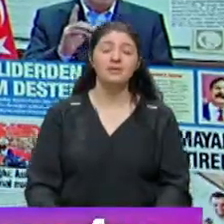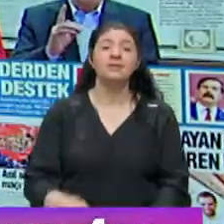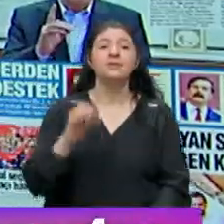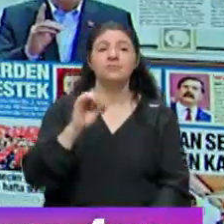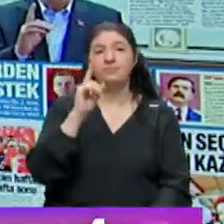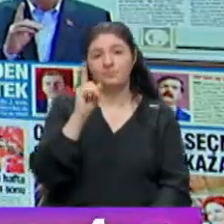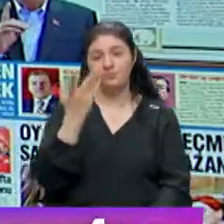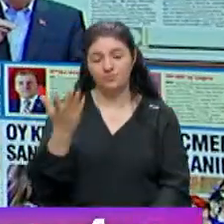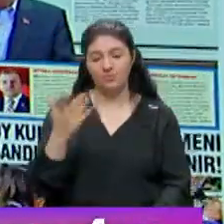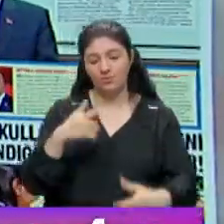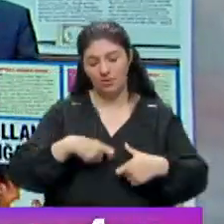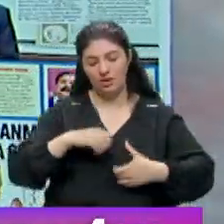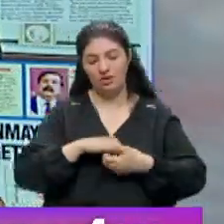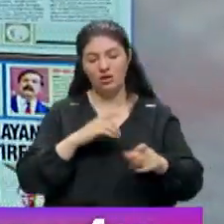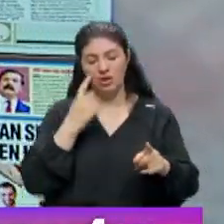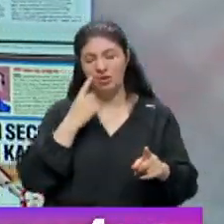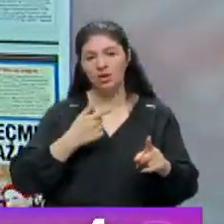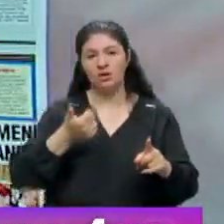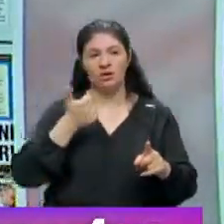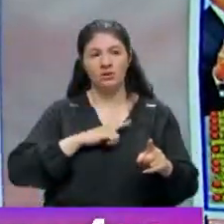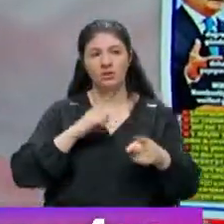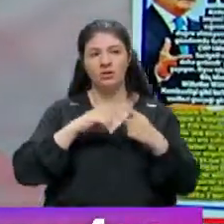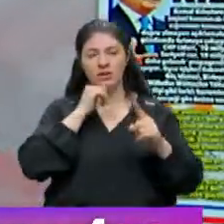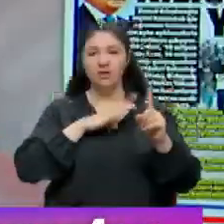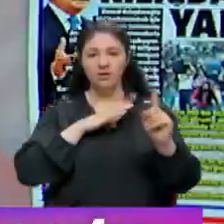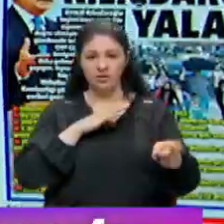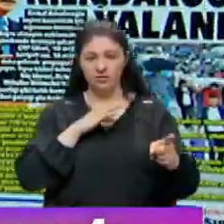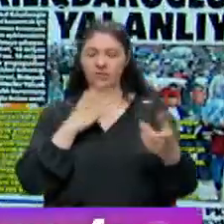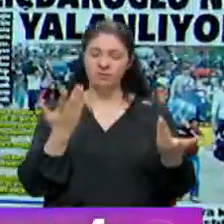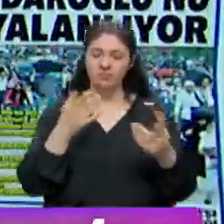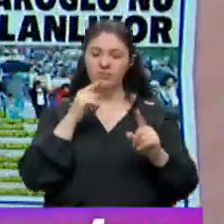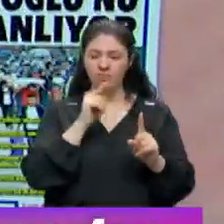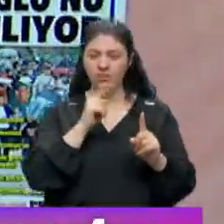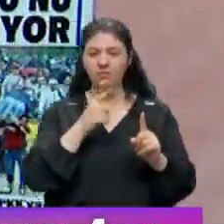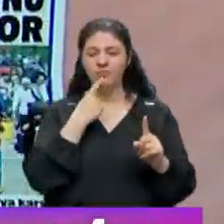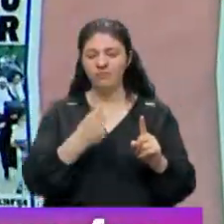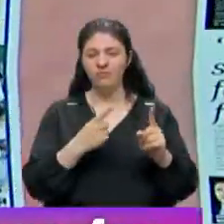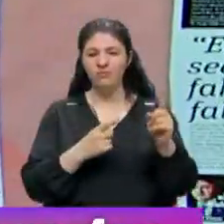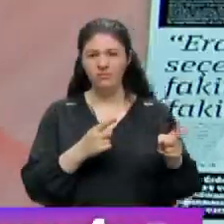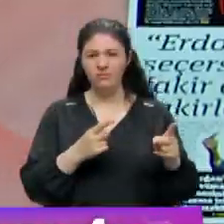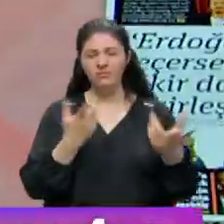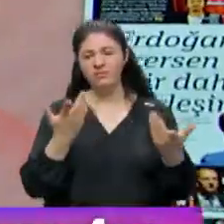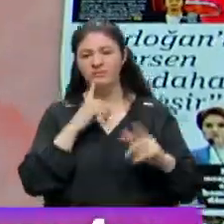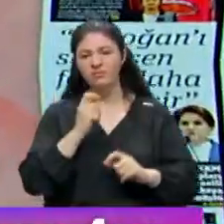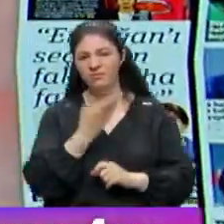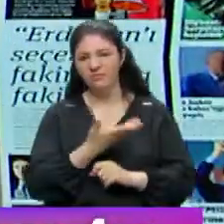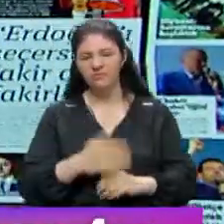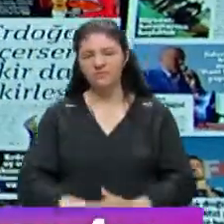Bir de Millet İttifakı'nın Cumhurbaşkanı adayı Kemal Kılıçdaroğlu ve onun sözleri ve